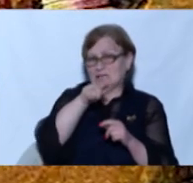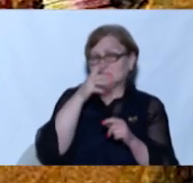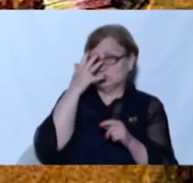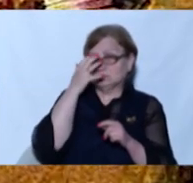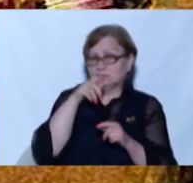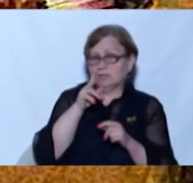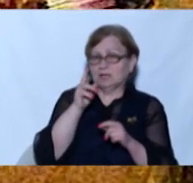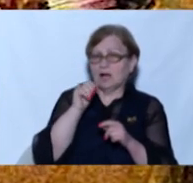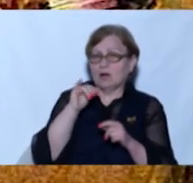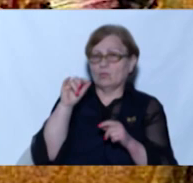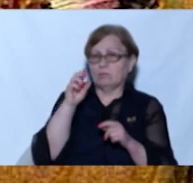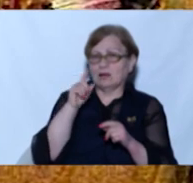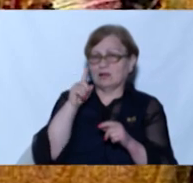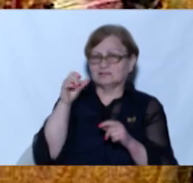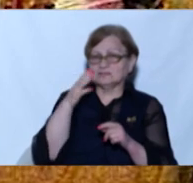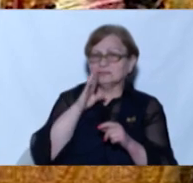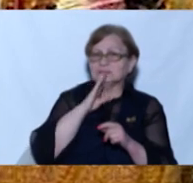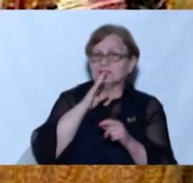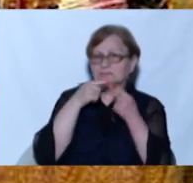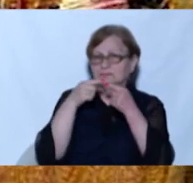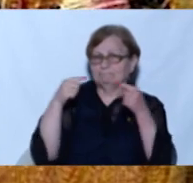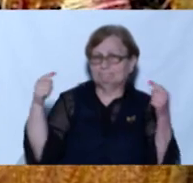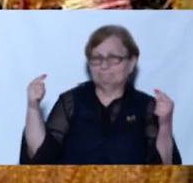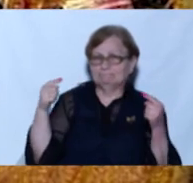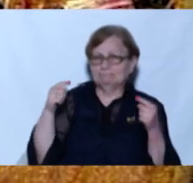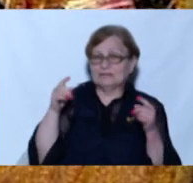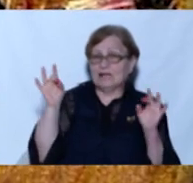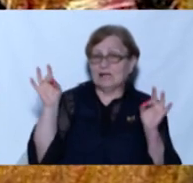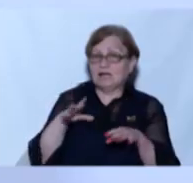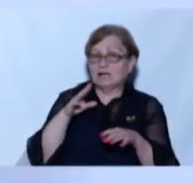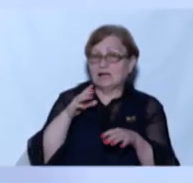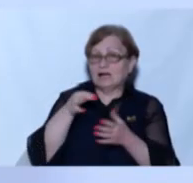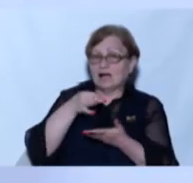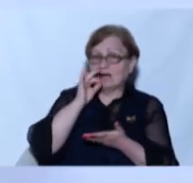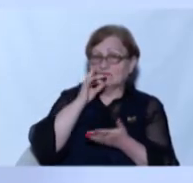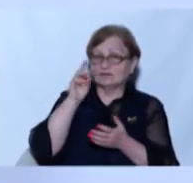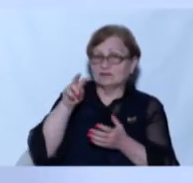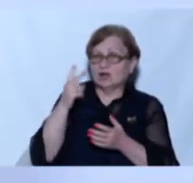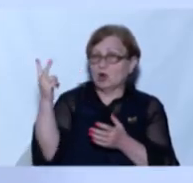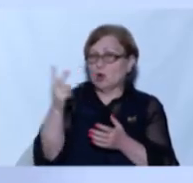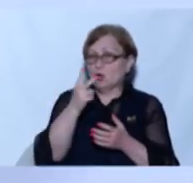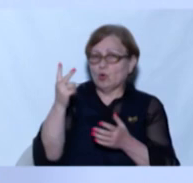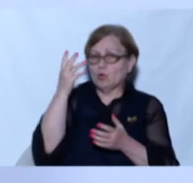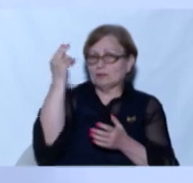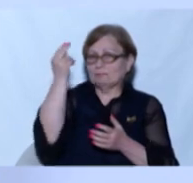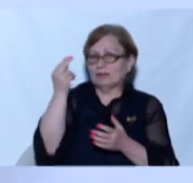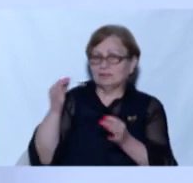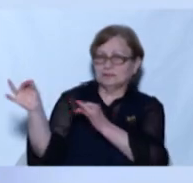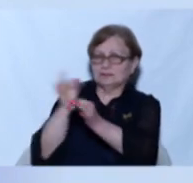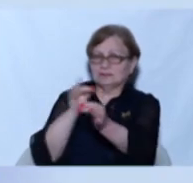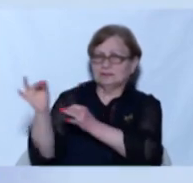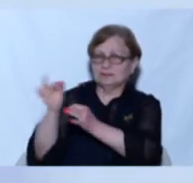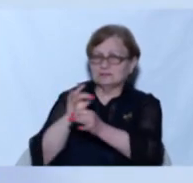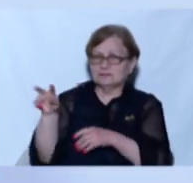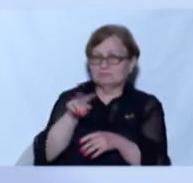შეხედეთ კაულბახის ქალებს. მოგვიანებით გახსოვთ კაფეში, რომ შედის ელი, ორი მხატვარი საუბრობს, კიდევ ერთი გენიალური